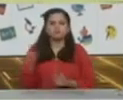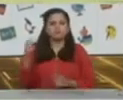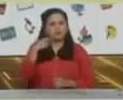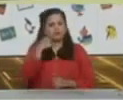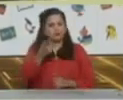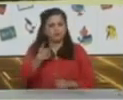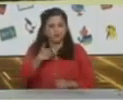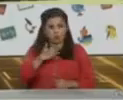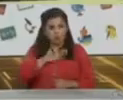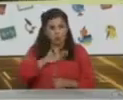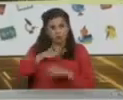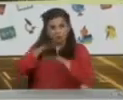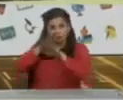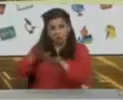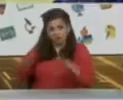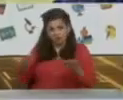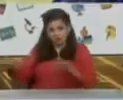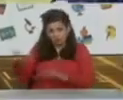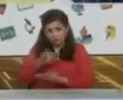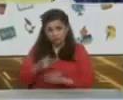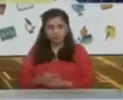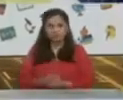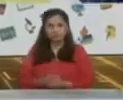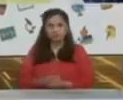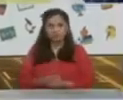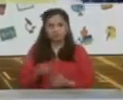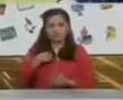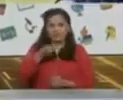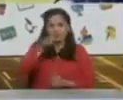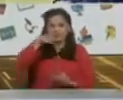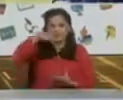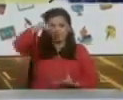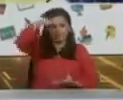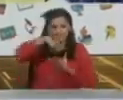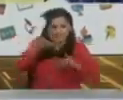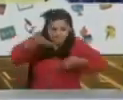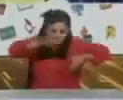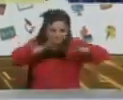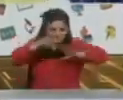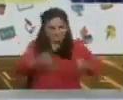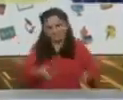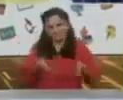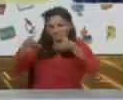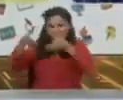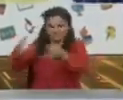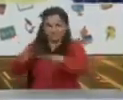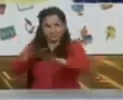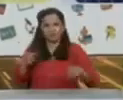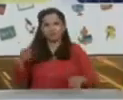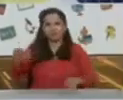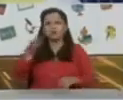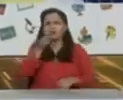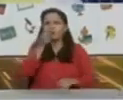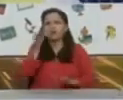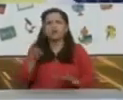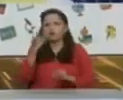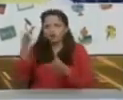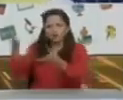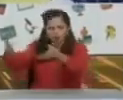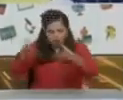हमारे बच्चों को हम जो टिफिन में देते हैं वे उस चीज को खाते